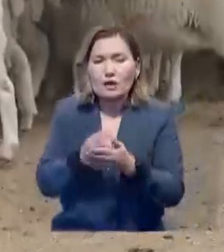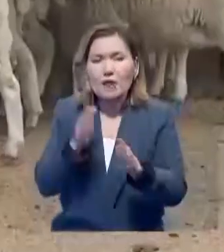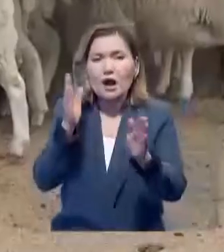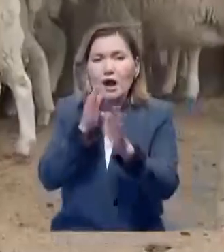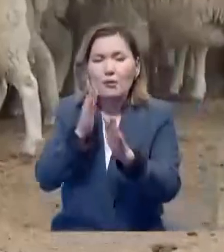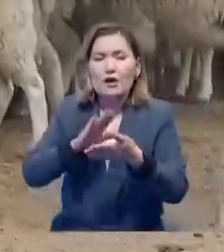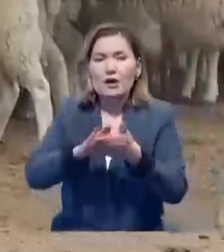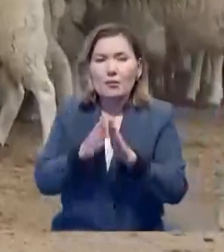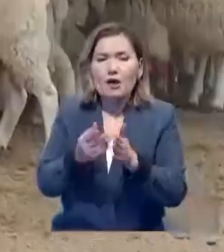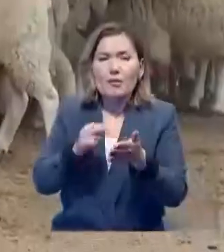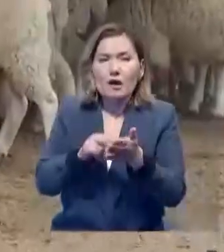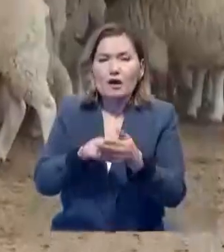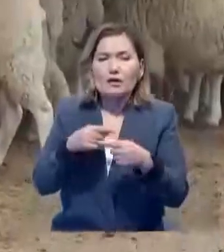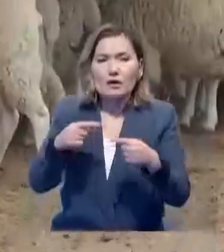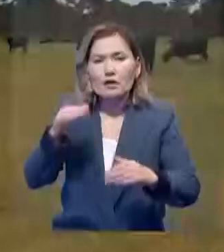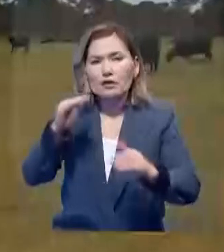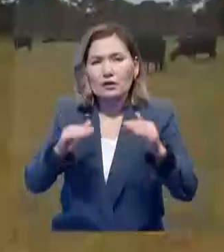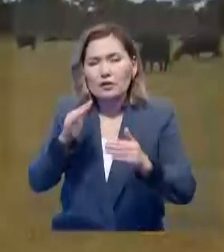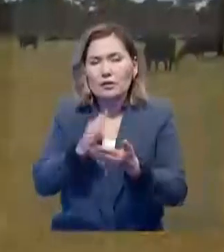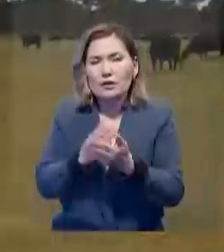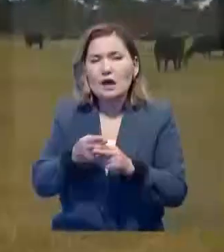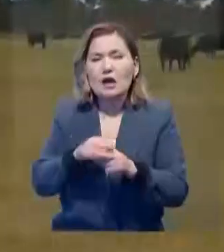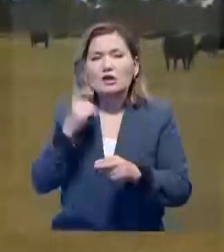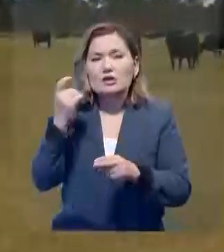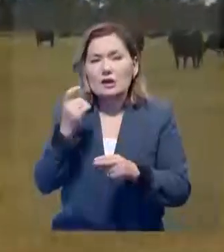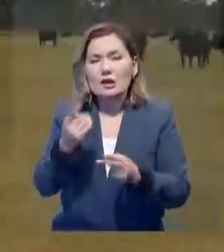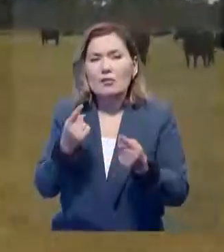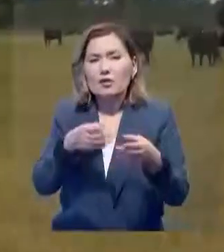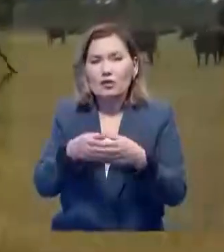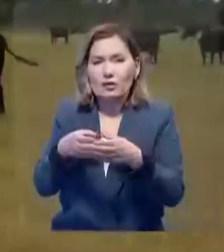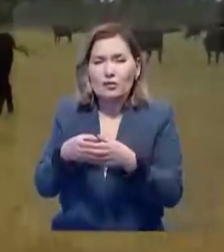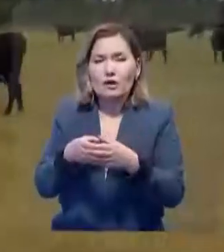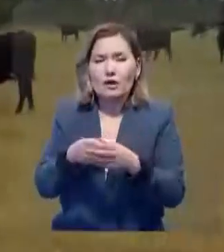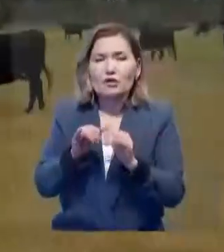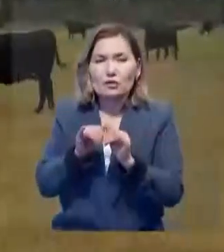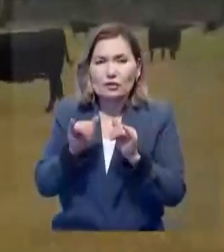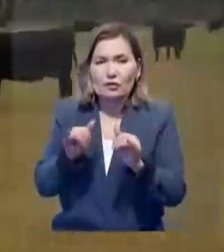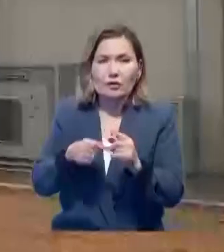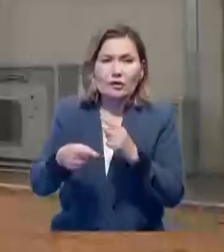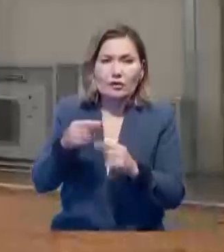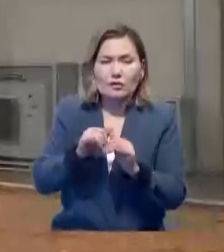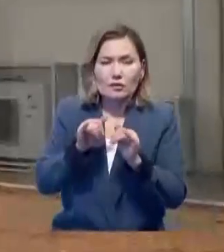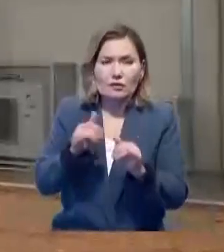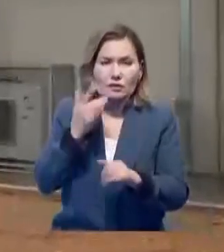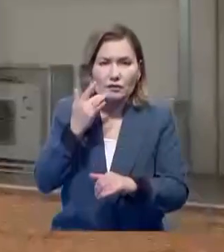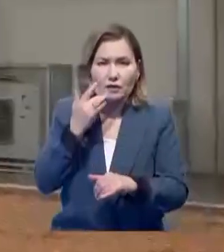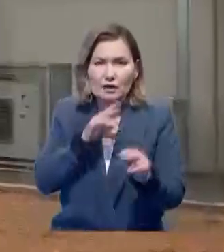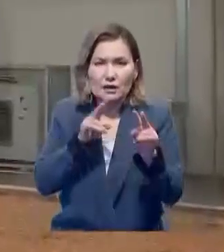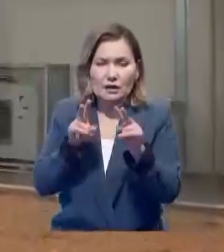байланысты баға құбылып тұрады. Осы себепті шаруашылықтарда ірілендіру үрдісі байқалады. Дәурен Ақашұлы, 24 KZ.